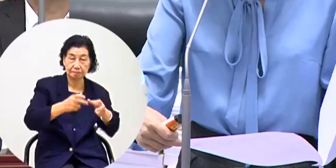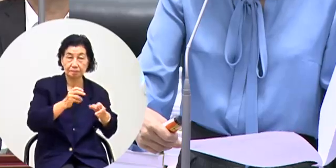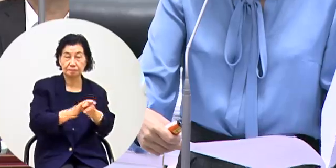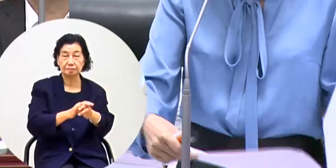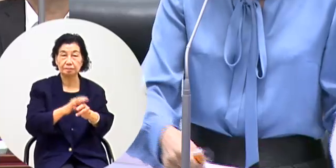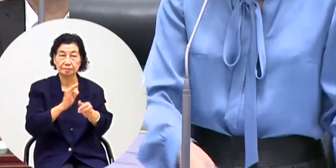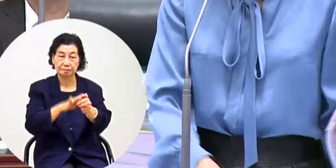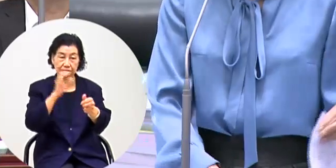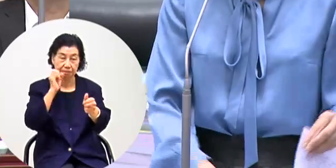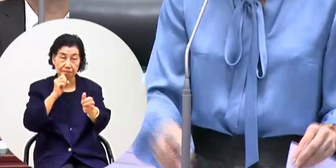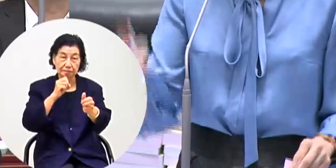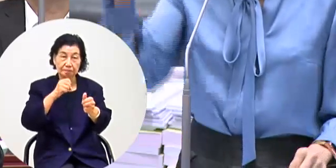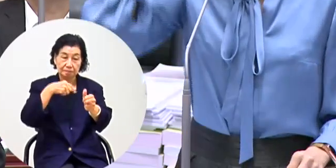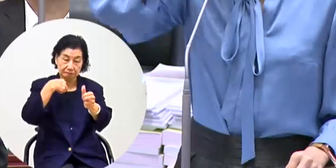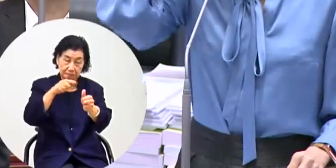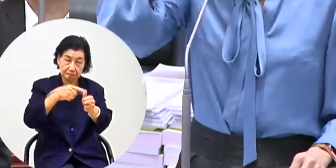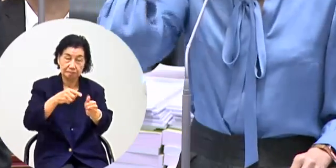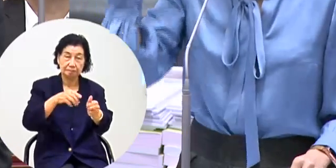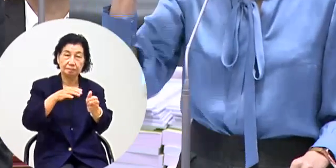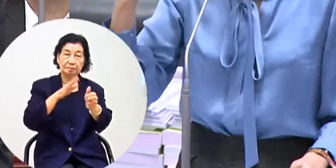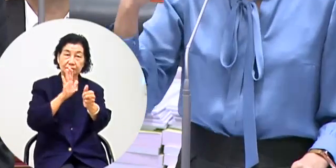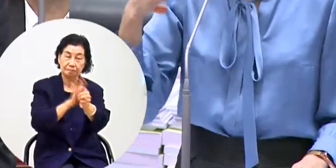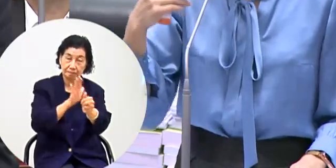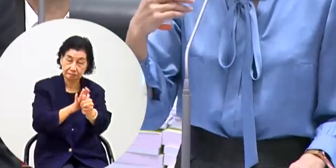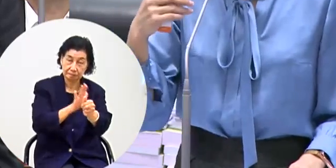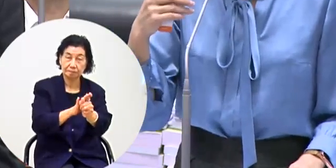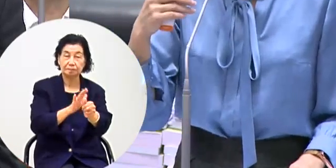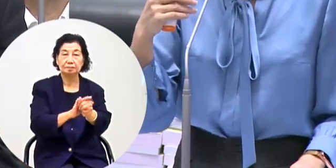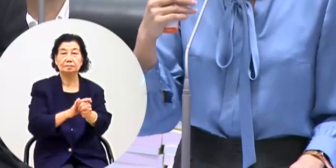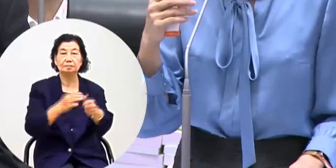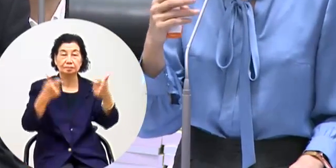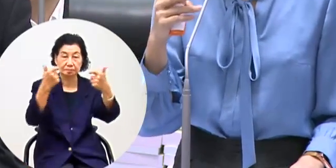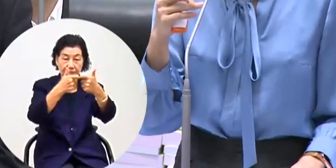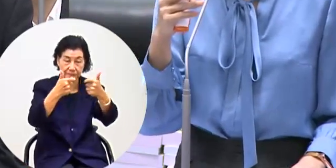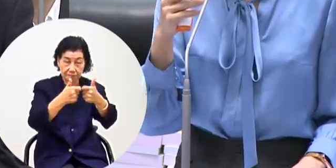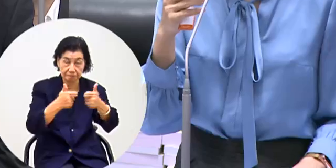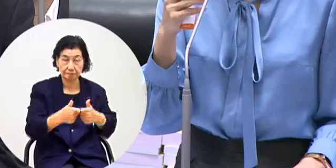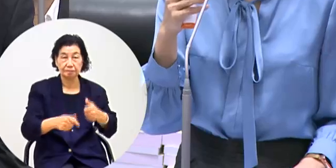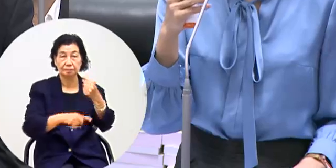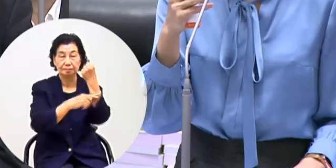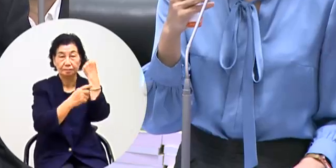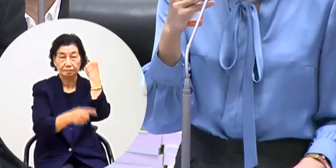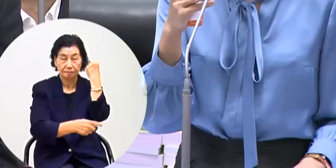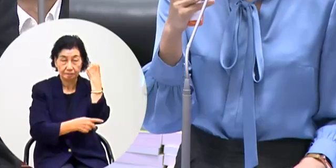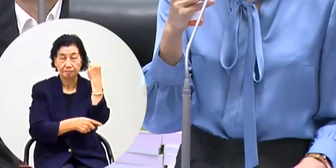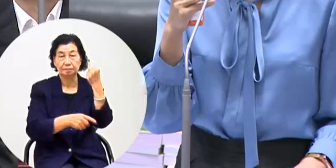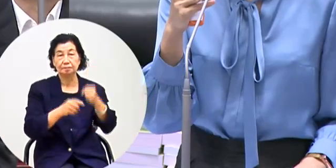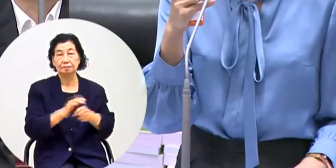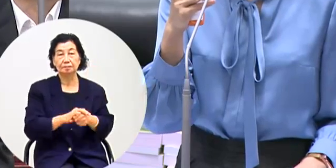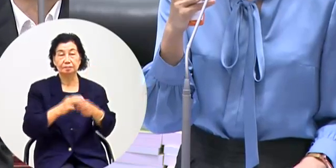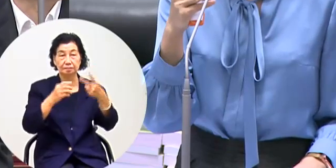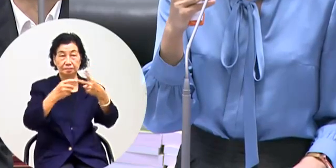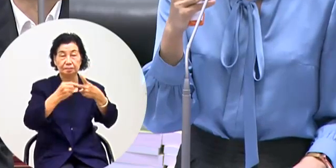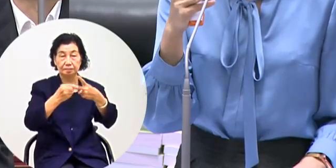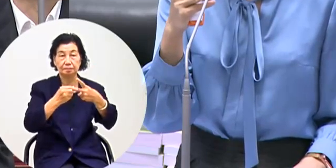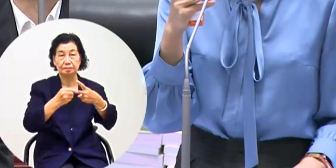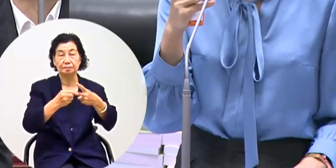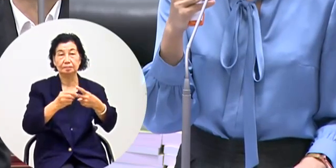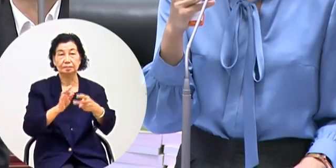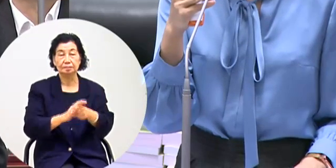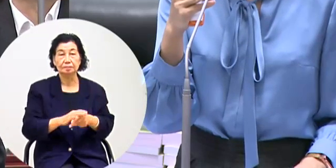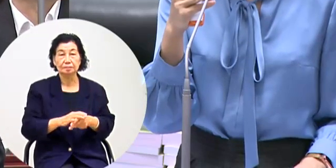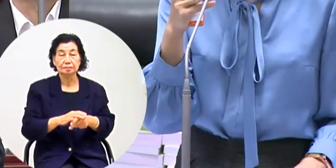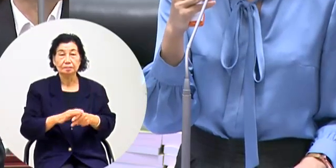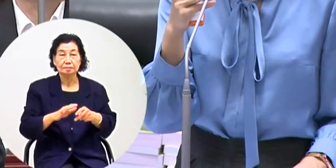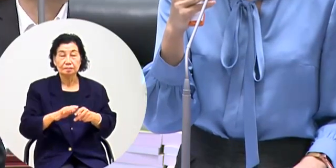实是比较合理的做法，而不要零散，这是第一个。第二个是我们有大片的就是保留做农业区，